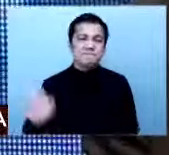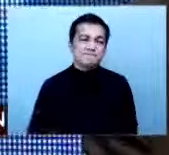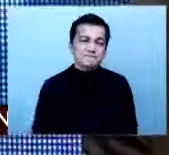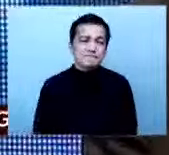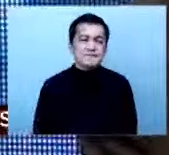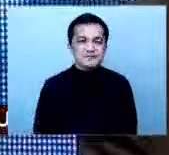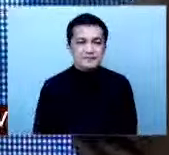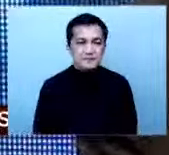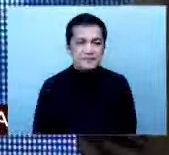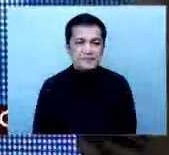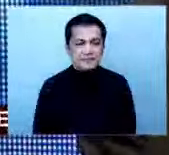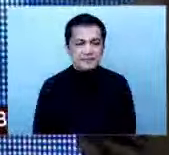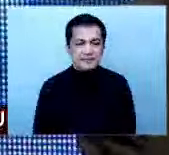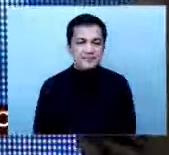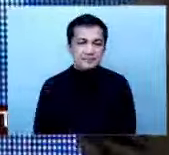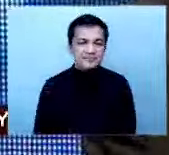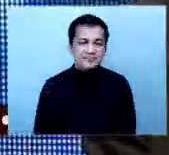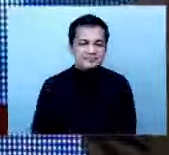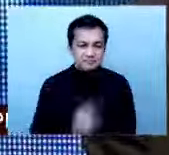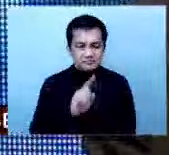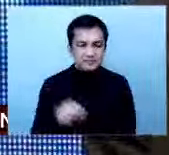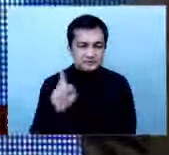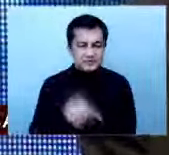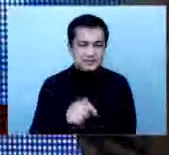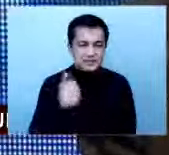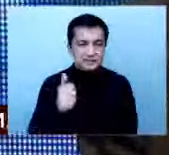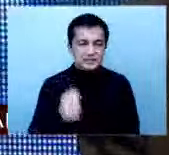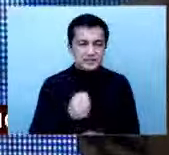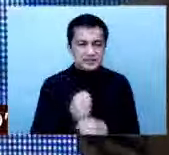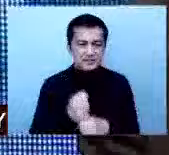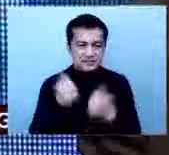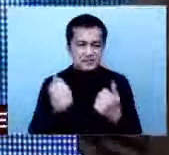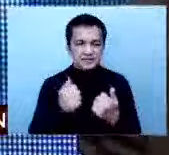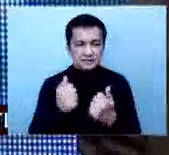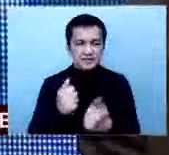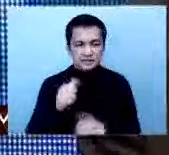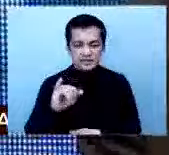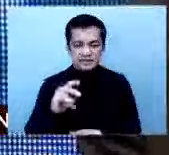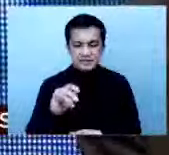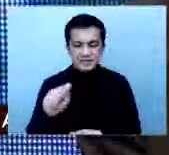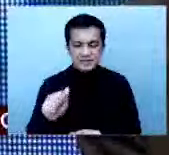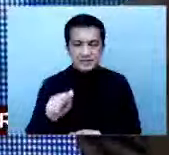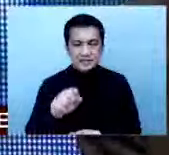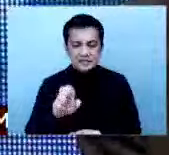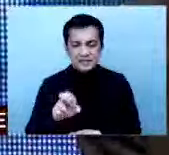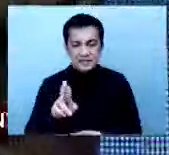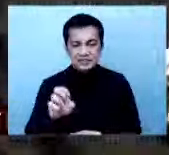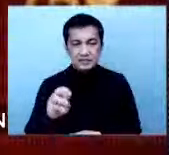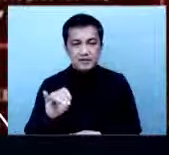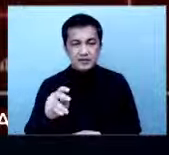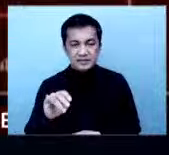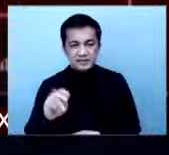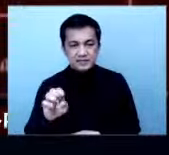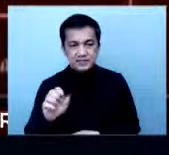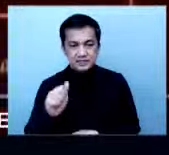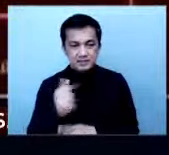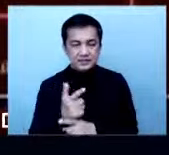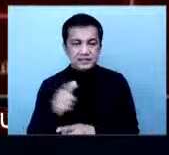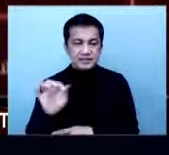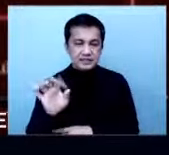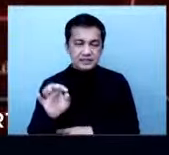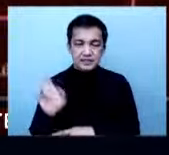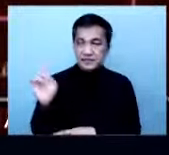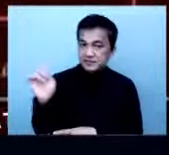friends naman 10 an concert ni Janel Salvador na reimagined sa April 19 ayon sa Star